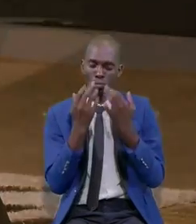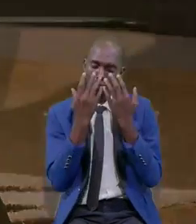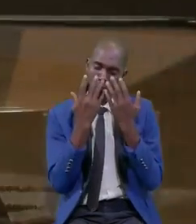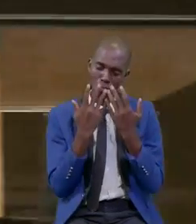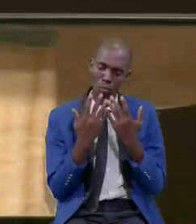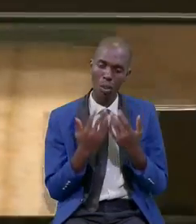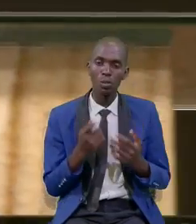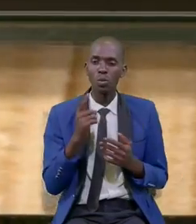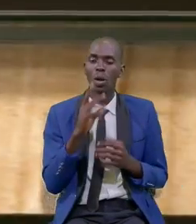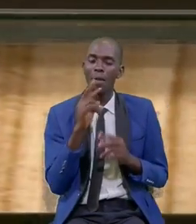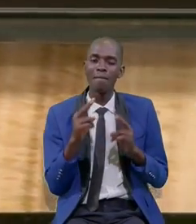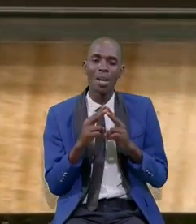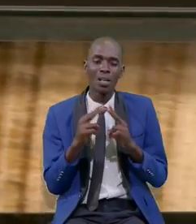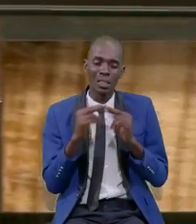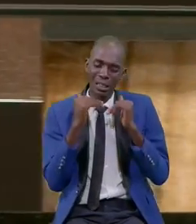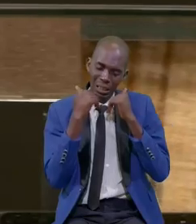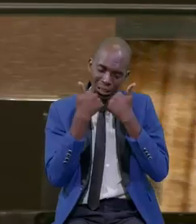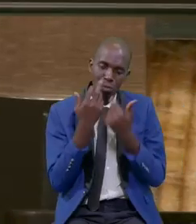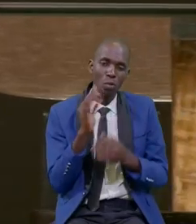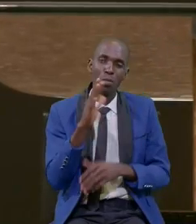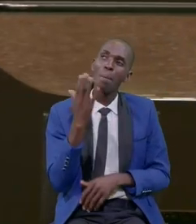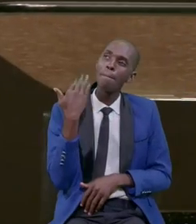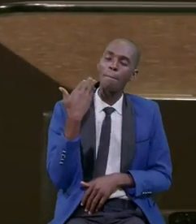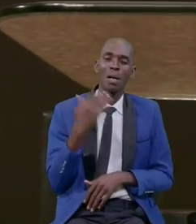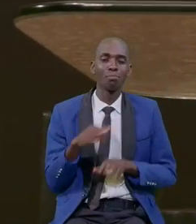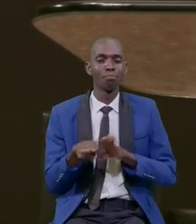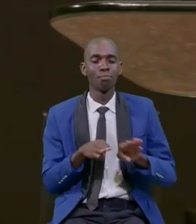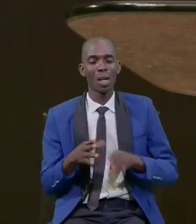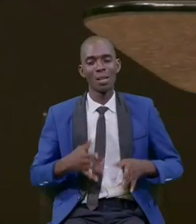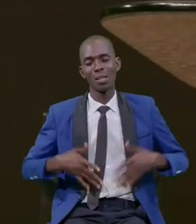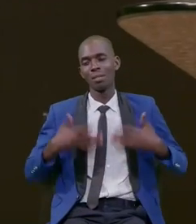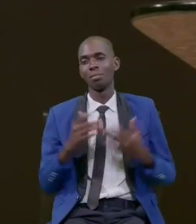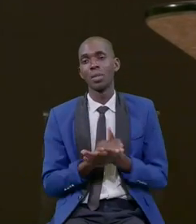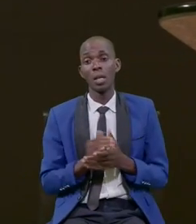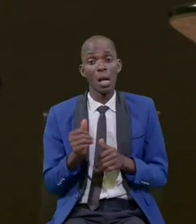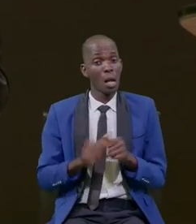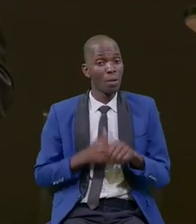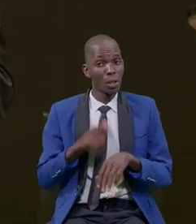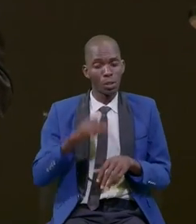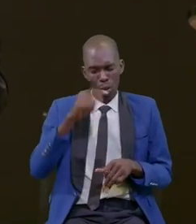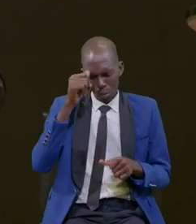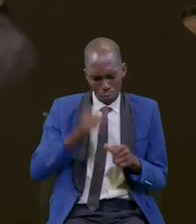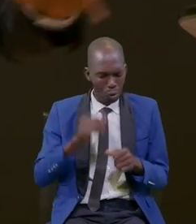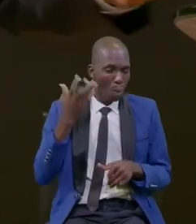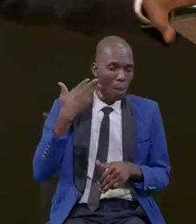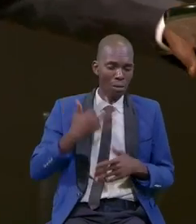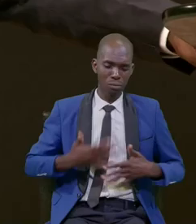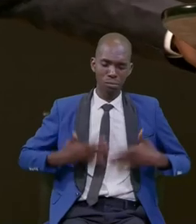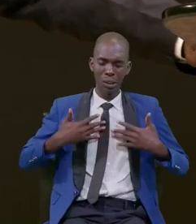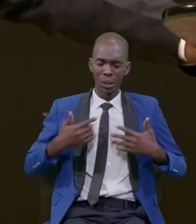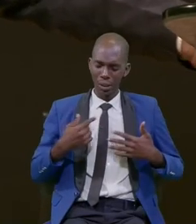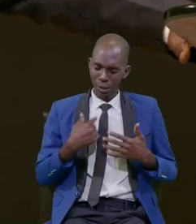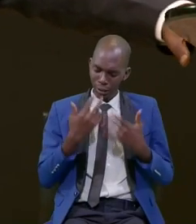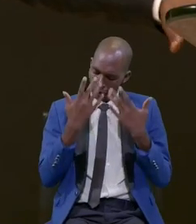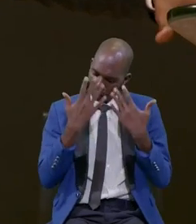selon Dieu. Vous avez si honte de votre vie passée et à tout moment que vous rappelez, vous êtes triste, mais